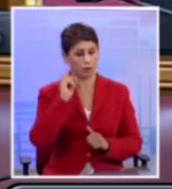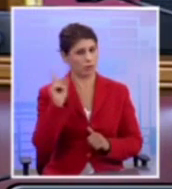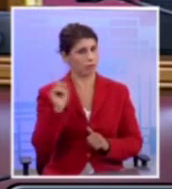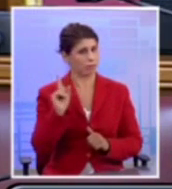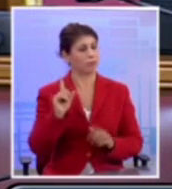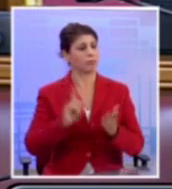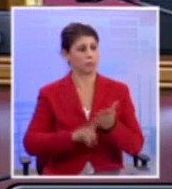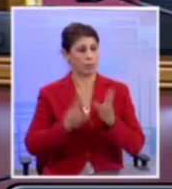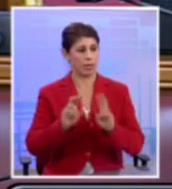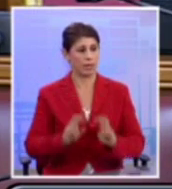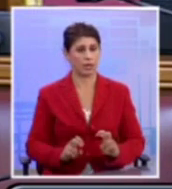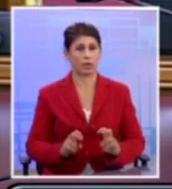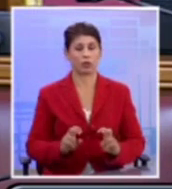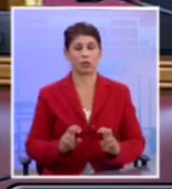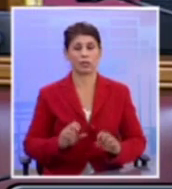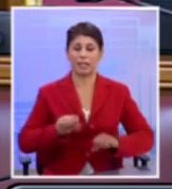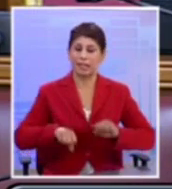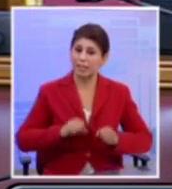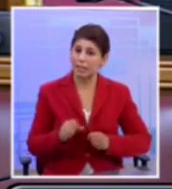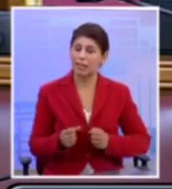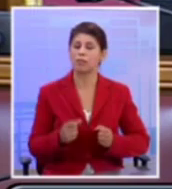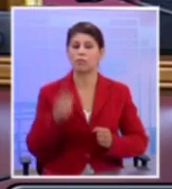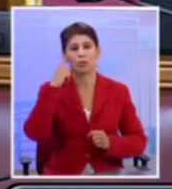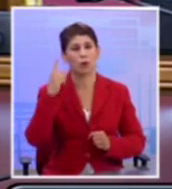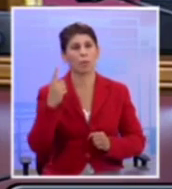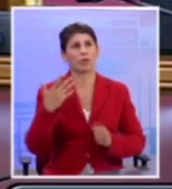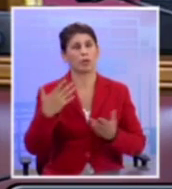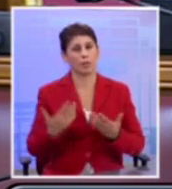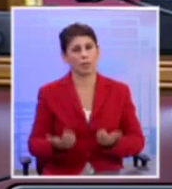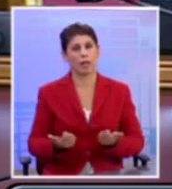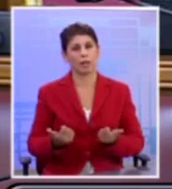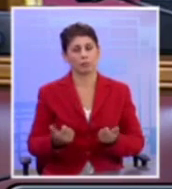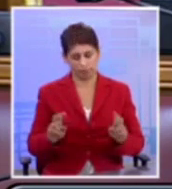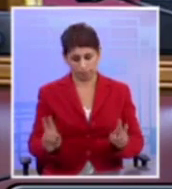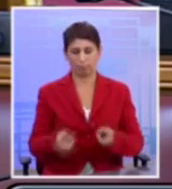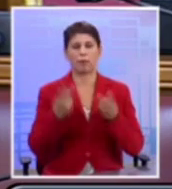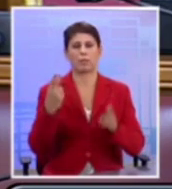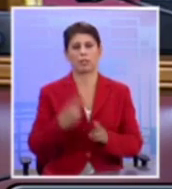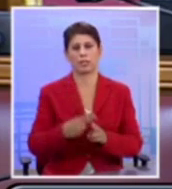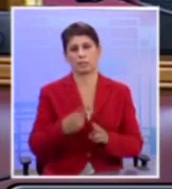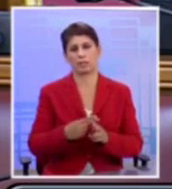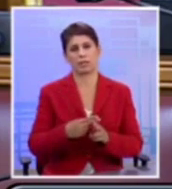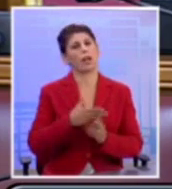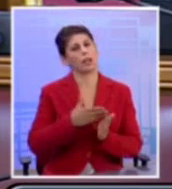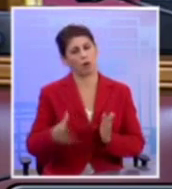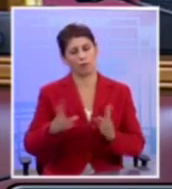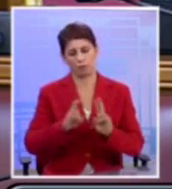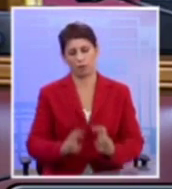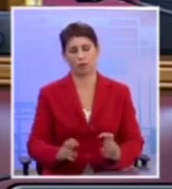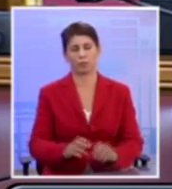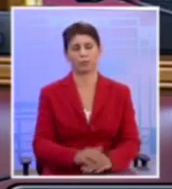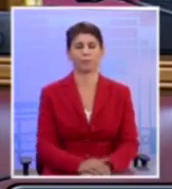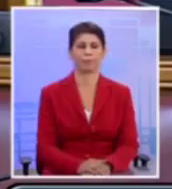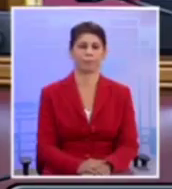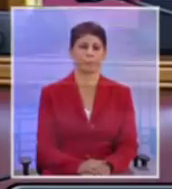πρέπει να ελεγχθούν και οι κινήσεις που νομίζω ότι θα έχουν αποκαλυπτική σημασία για αυτά που ερευνούμε. Σας